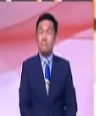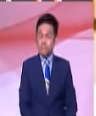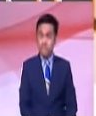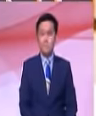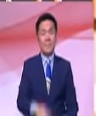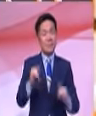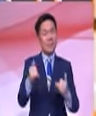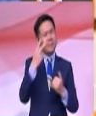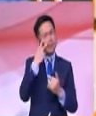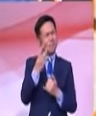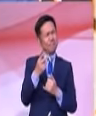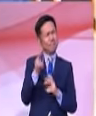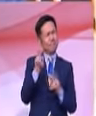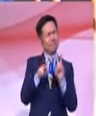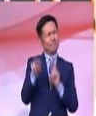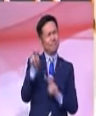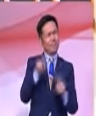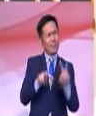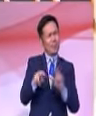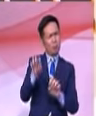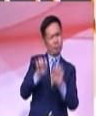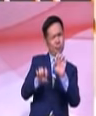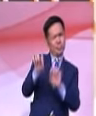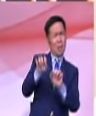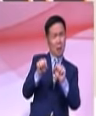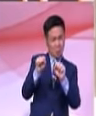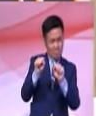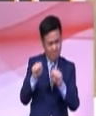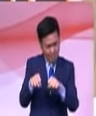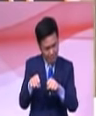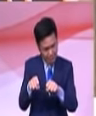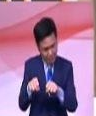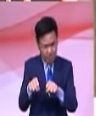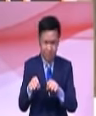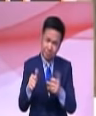Kita akan buat penilaian. Kalau ada kesesuaian, kalau ada keperluan, sebab dia